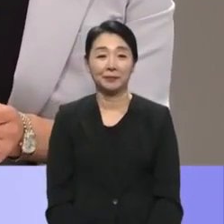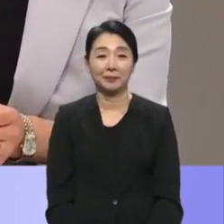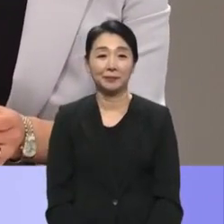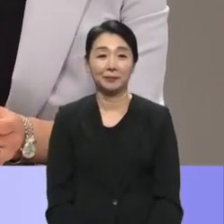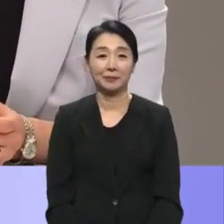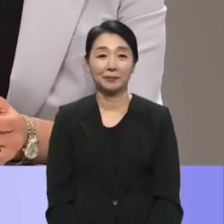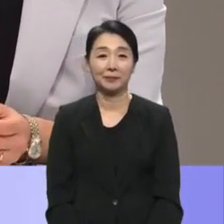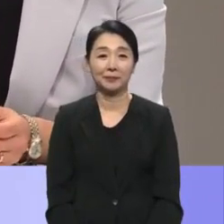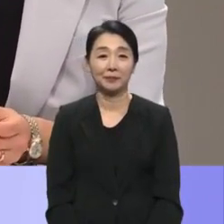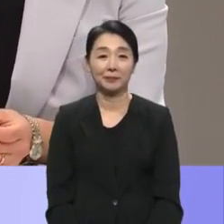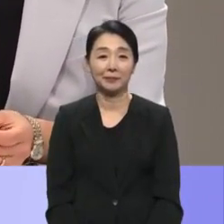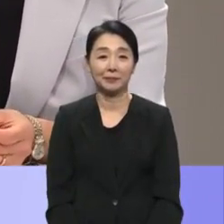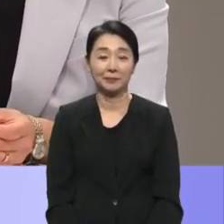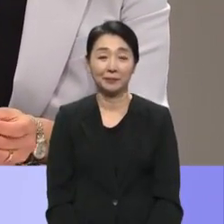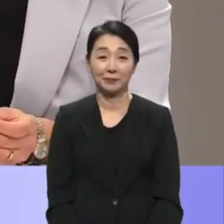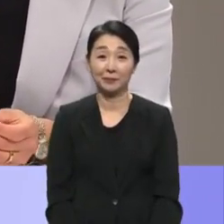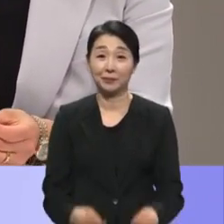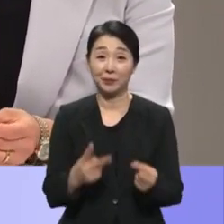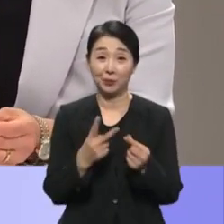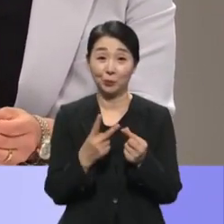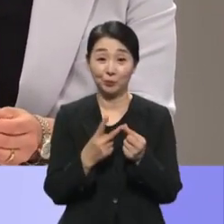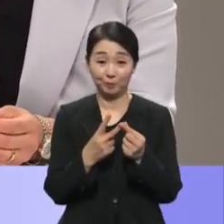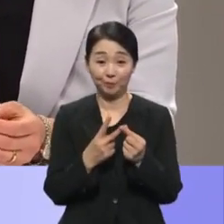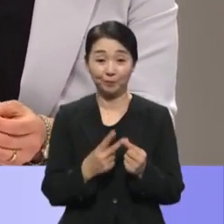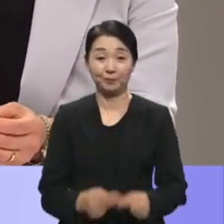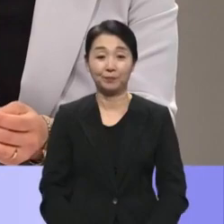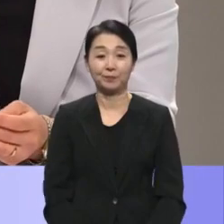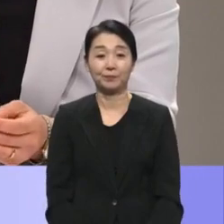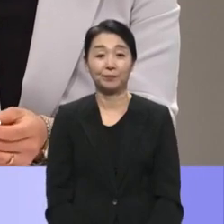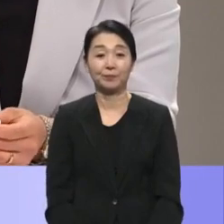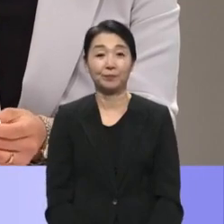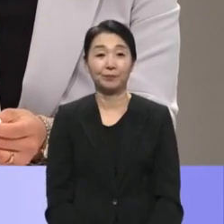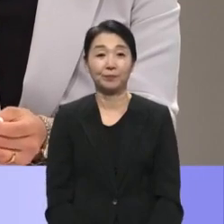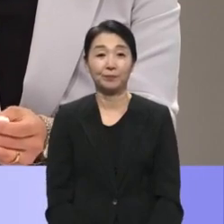이제두번째사례로넘어가겠습니다.음,